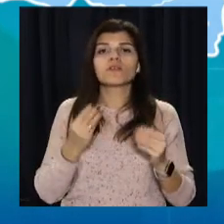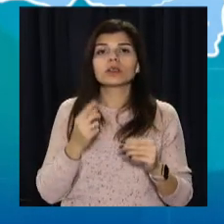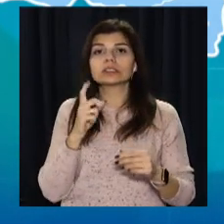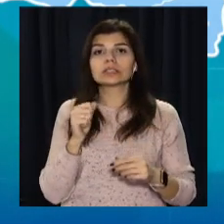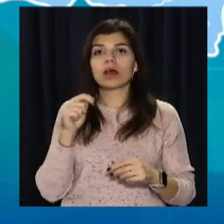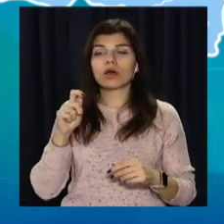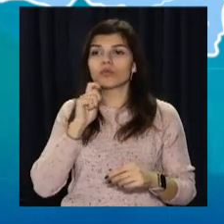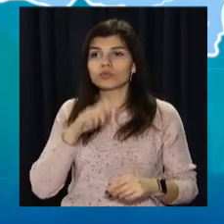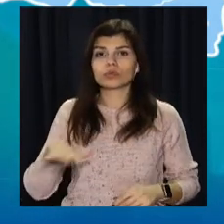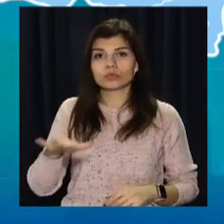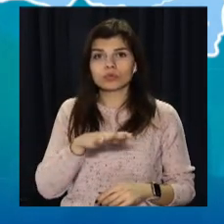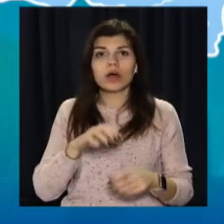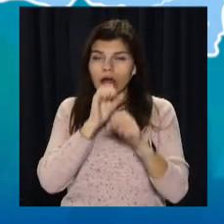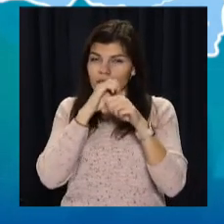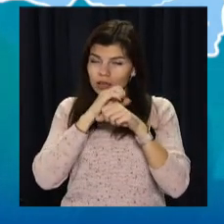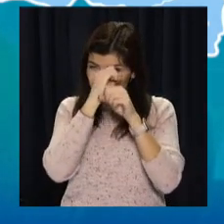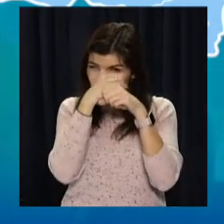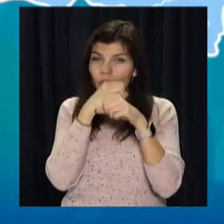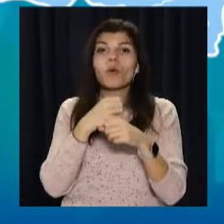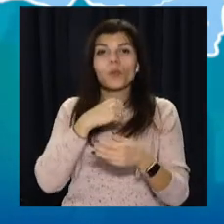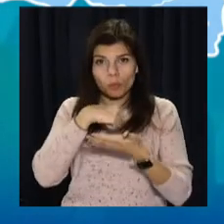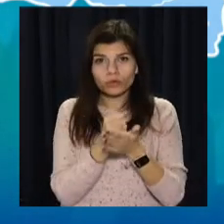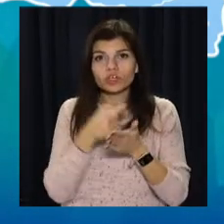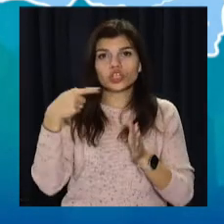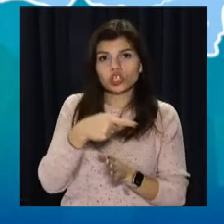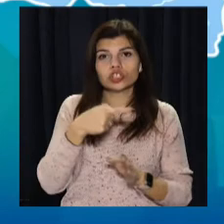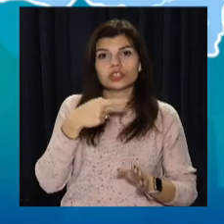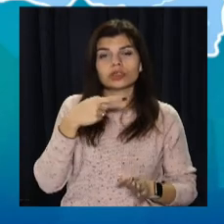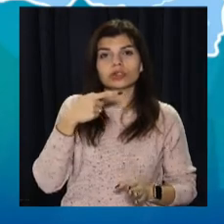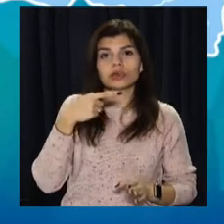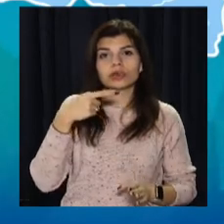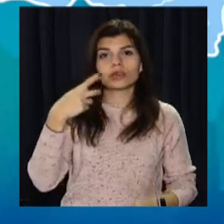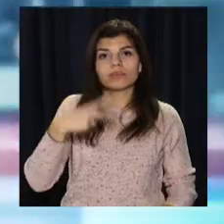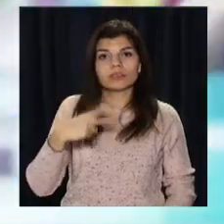регіоні коронавірус лабораторно підтвердили у 1022 людей.